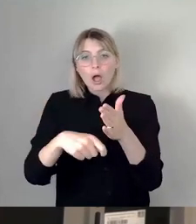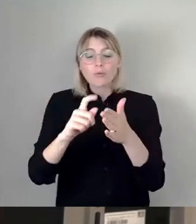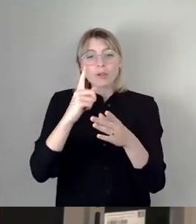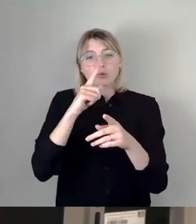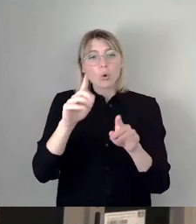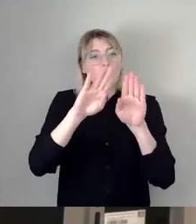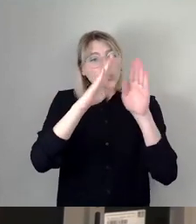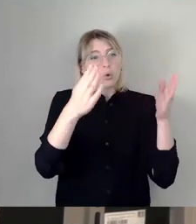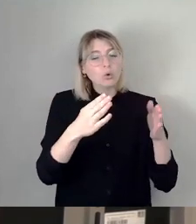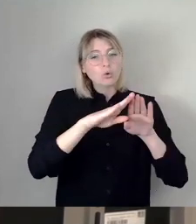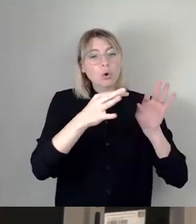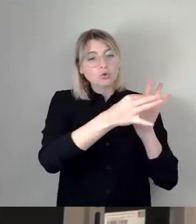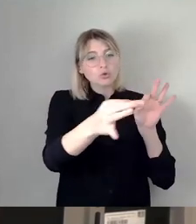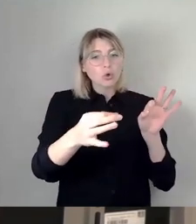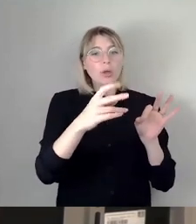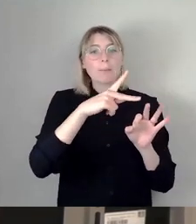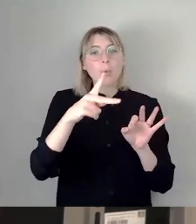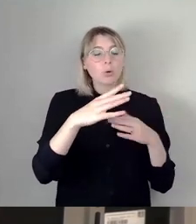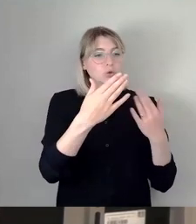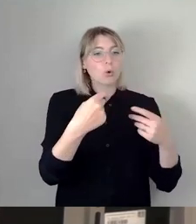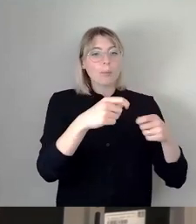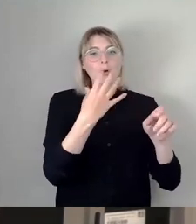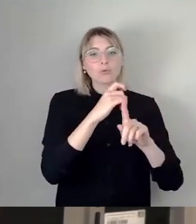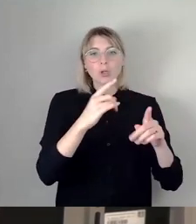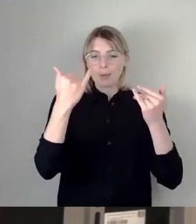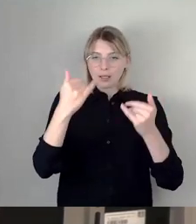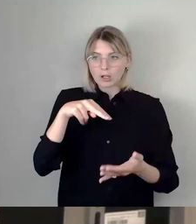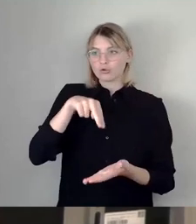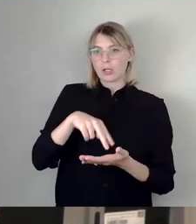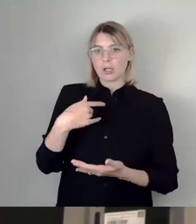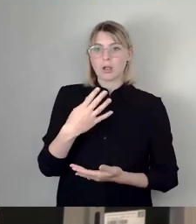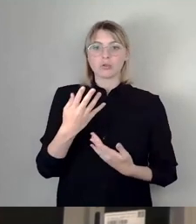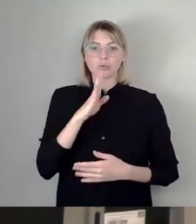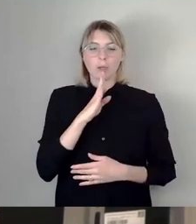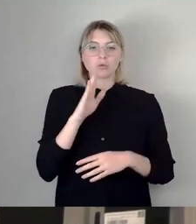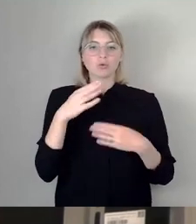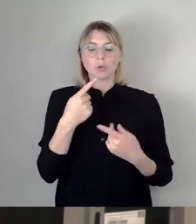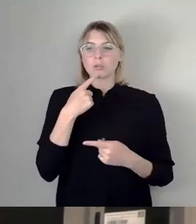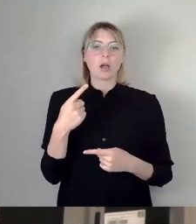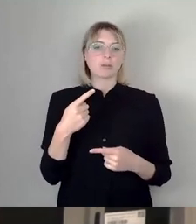wird. Ja? Jetzt stellst du dich hier vorne hin und sagst, nein, wir sind da dagegen. Ne? Also